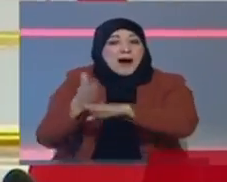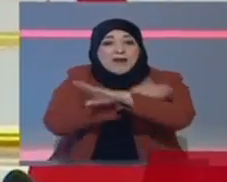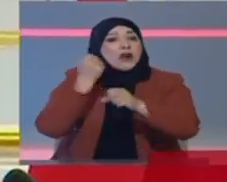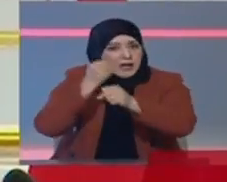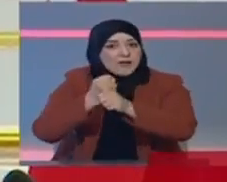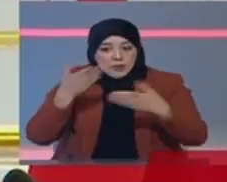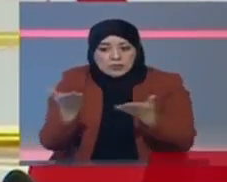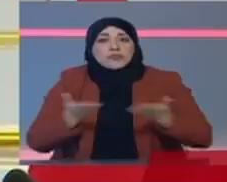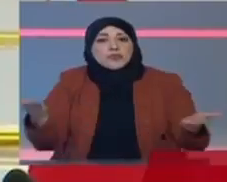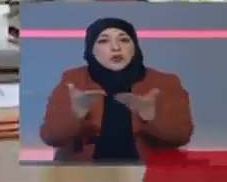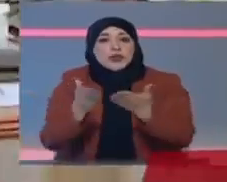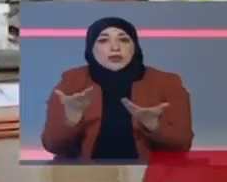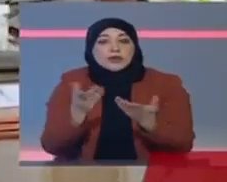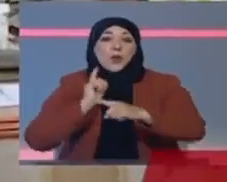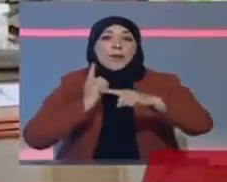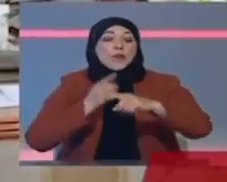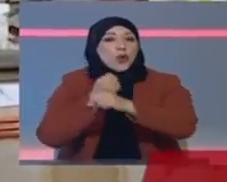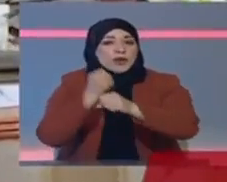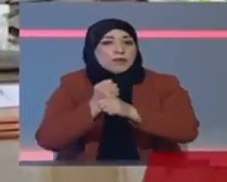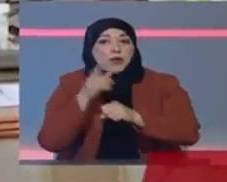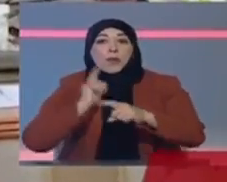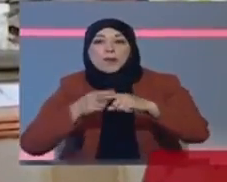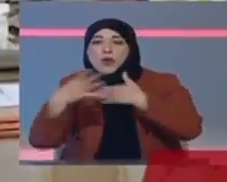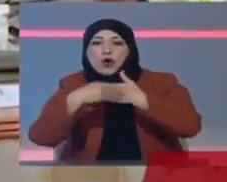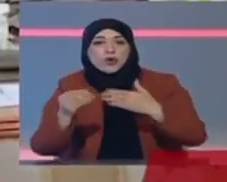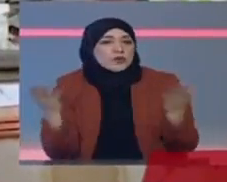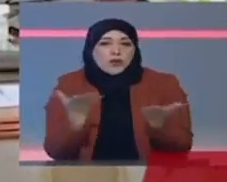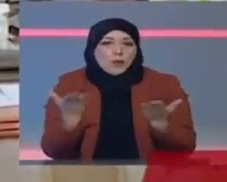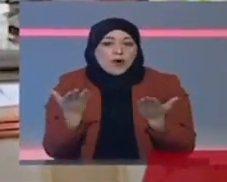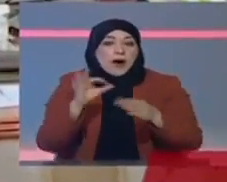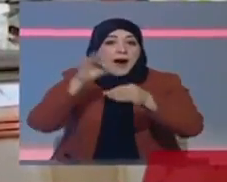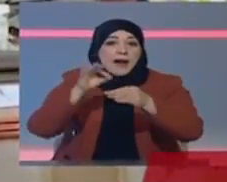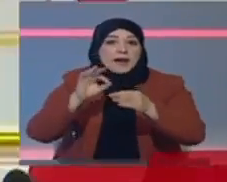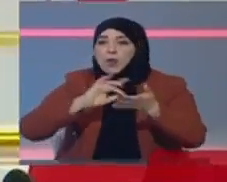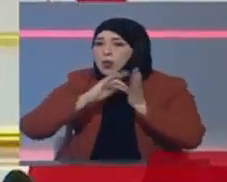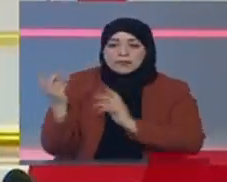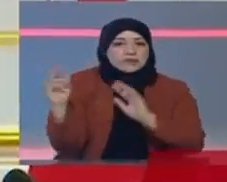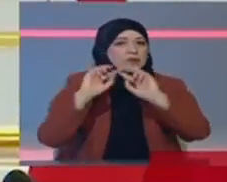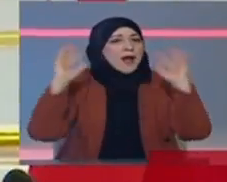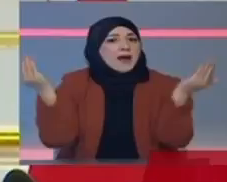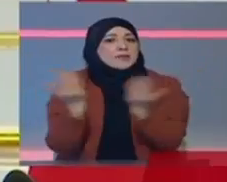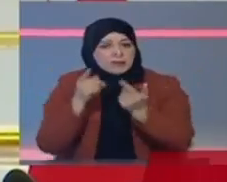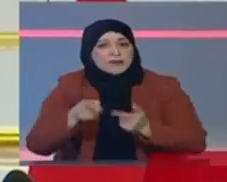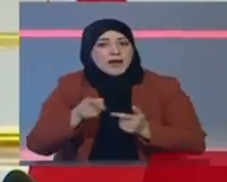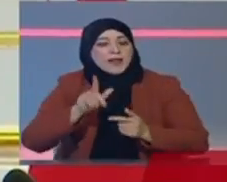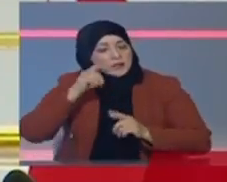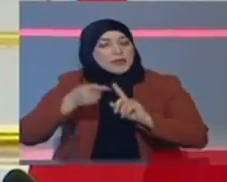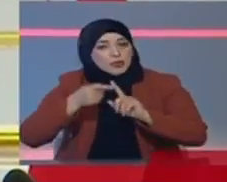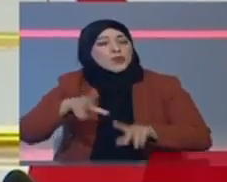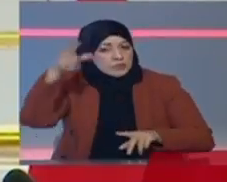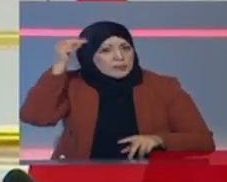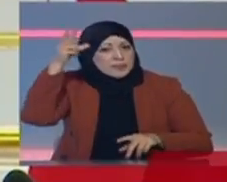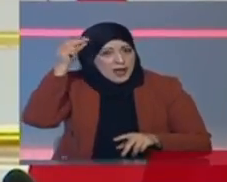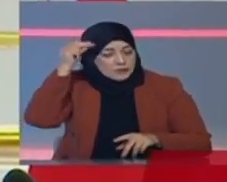ممنوع من العمل او ممنوع من الترقب كل هذا يجب اخذه في الاعتبار